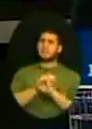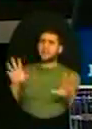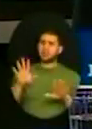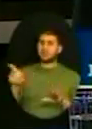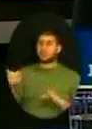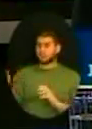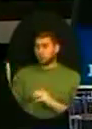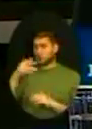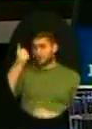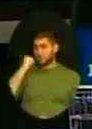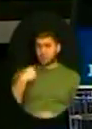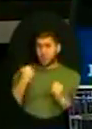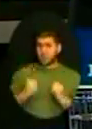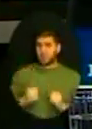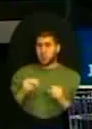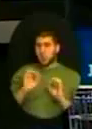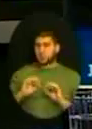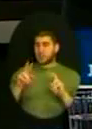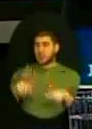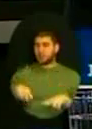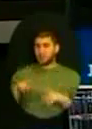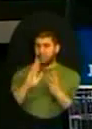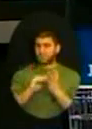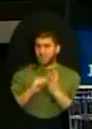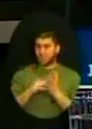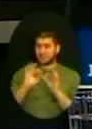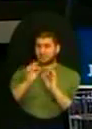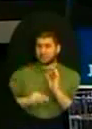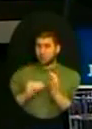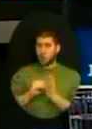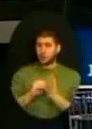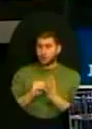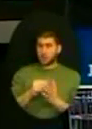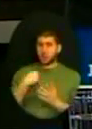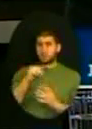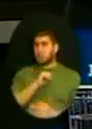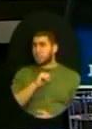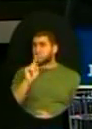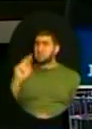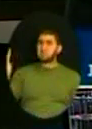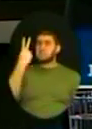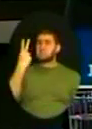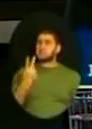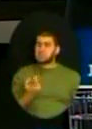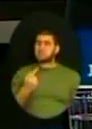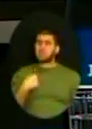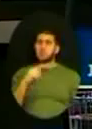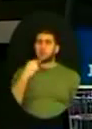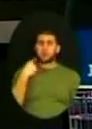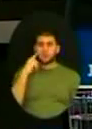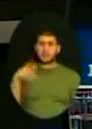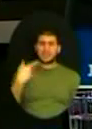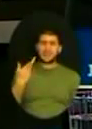4000. זה נשלח אמש, אני לא בטוח שיש עדיין תאריך ספציפי לדיון הזה. באמת יהיה מעניין את מי מזמנים לשם. סביר להגיע